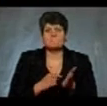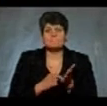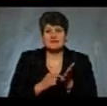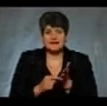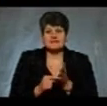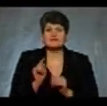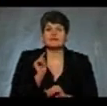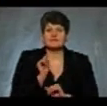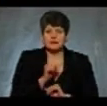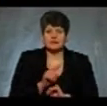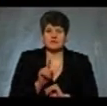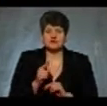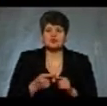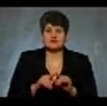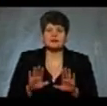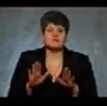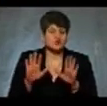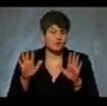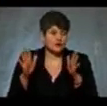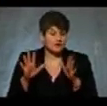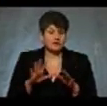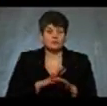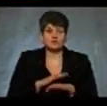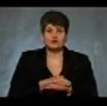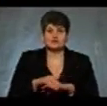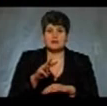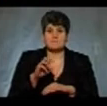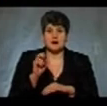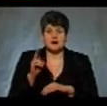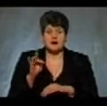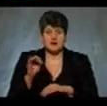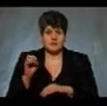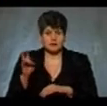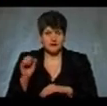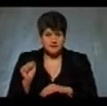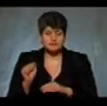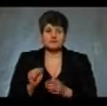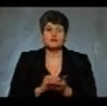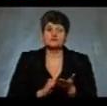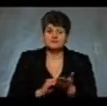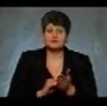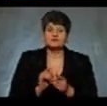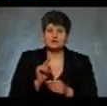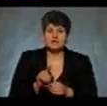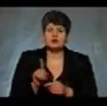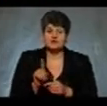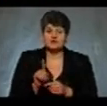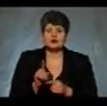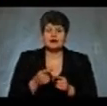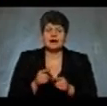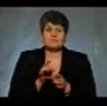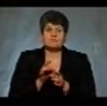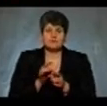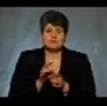підкреслити те, що ця надзвичайна подія, яка сталася по вулиці Макаренка, вкотре говорить про те, що коли такі речі, як бойові